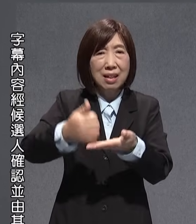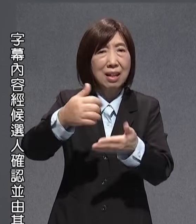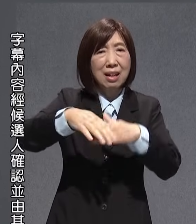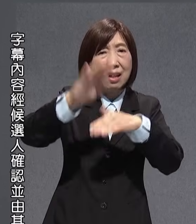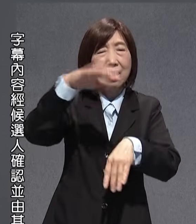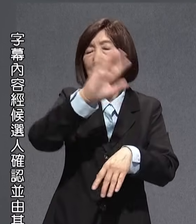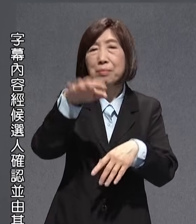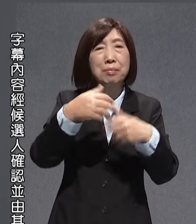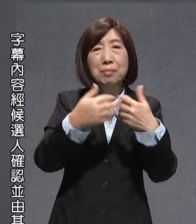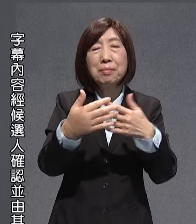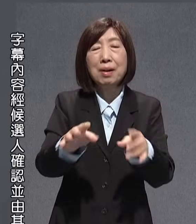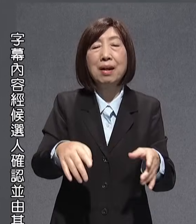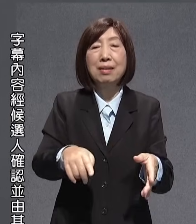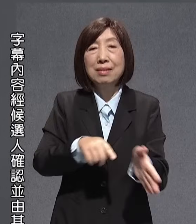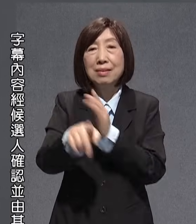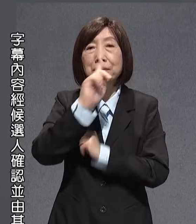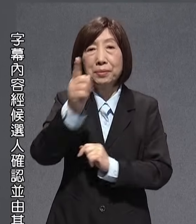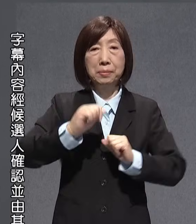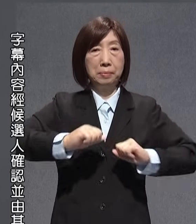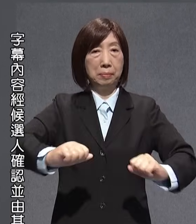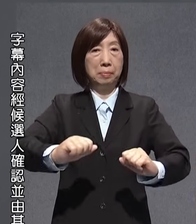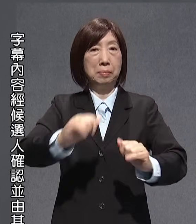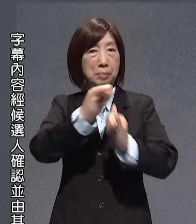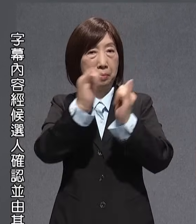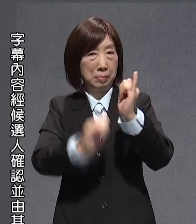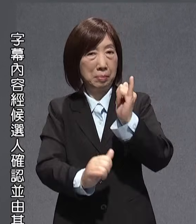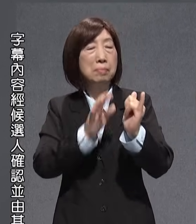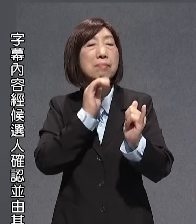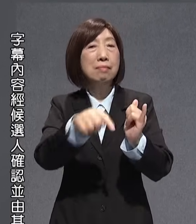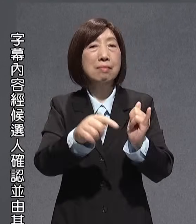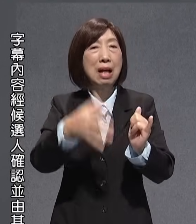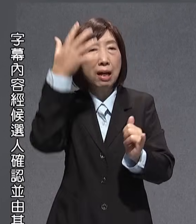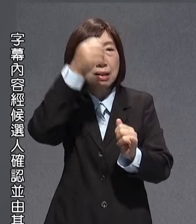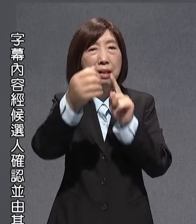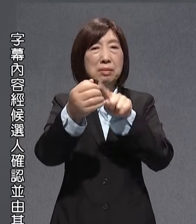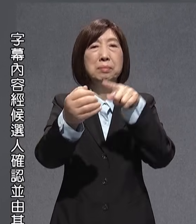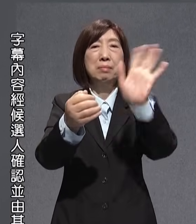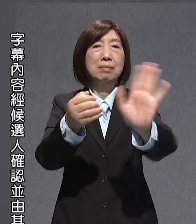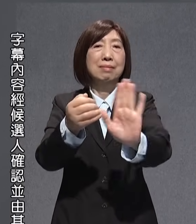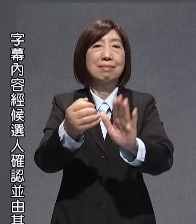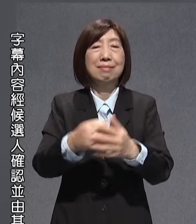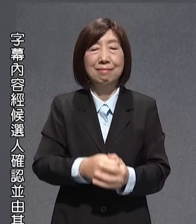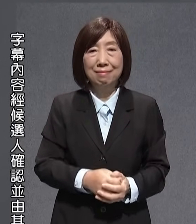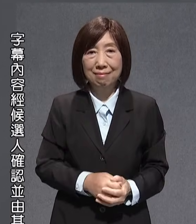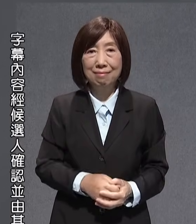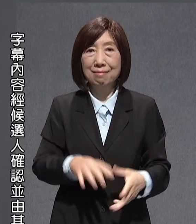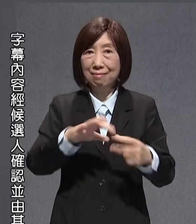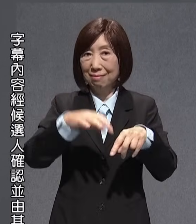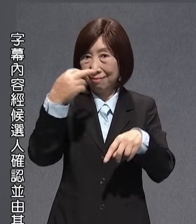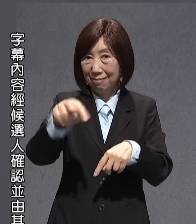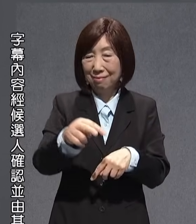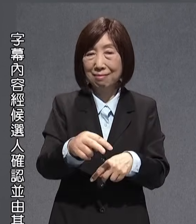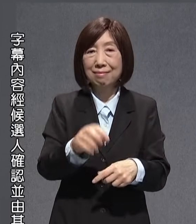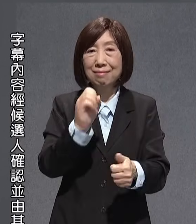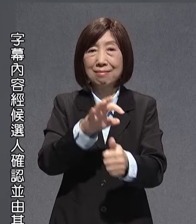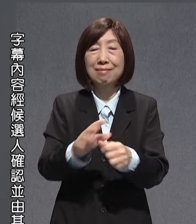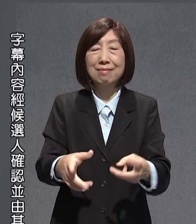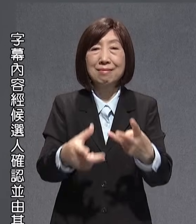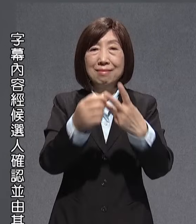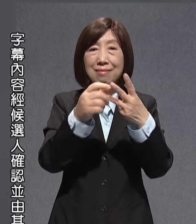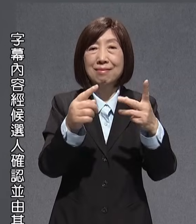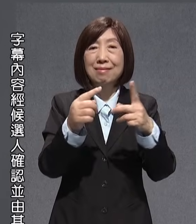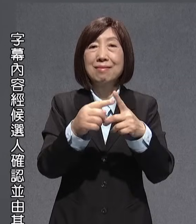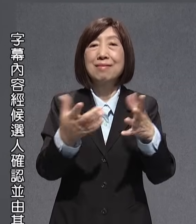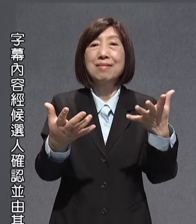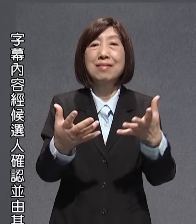代。因为我们必须从观念上根本就把这个老的观念去改变掉。最后，我们要建立所谓的第三人生大